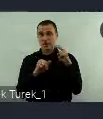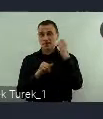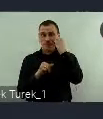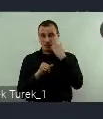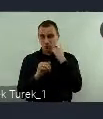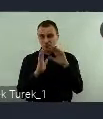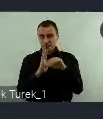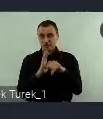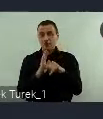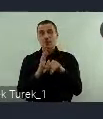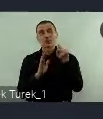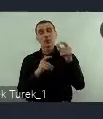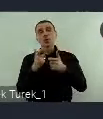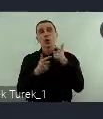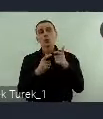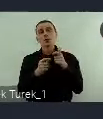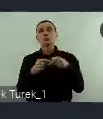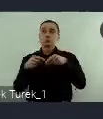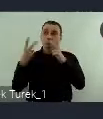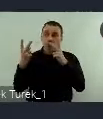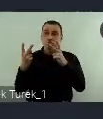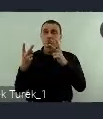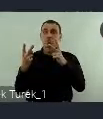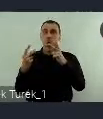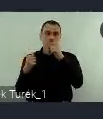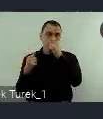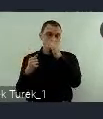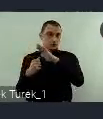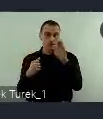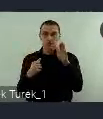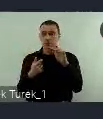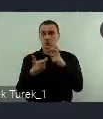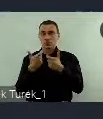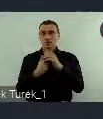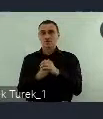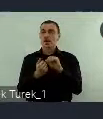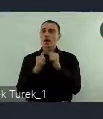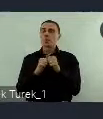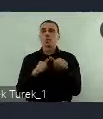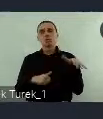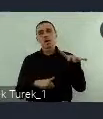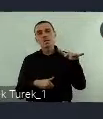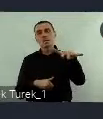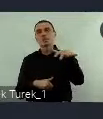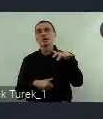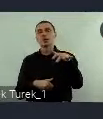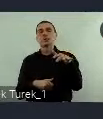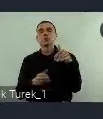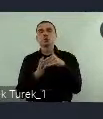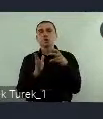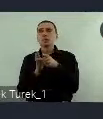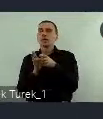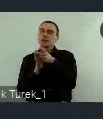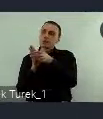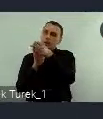transmituje się wszystko online albo wogóle nie wiem robicie także zwiedzanie przy pomocy przewodnika z kamerą zwiedzanie na